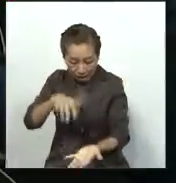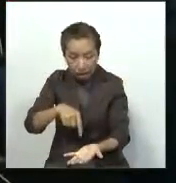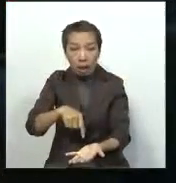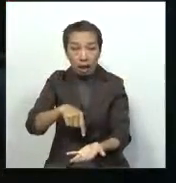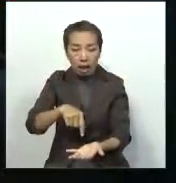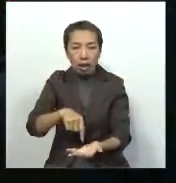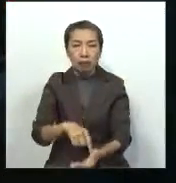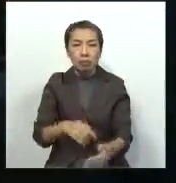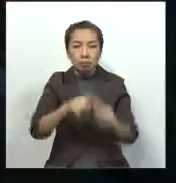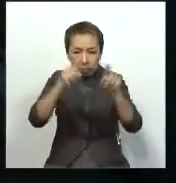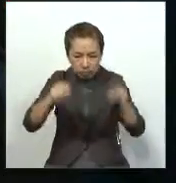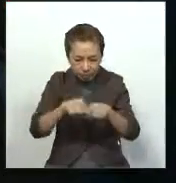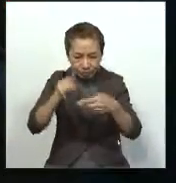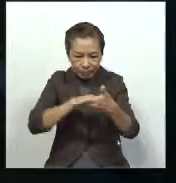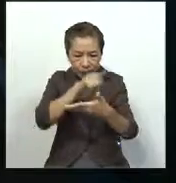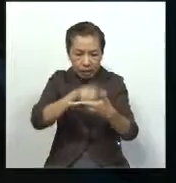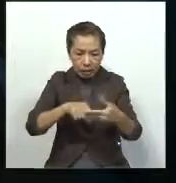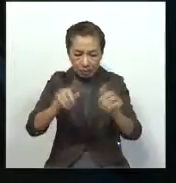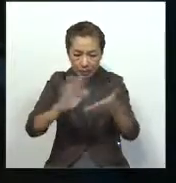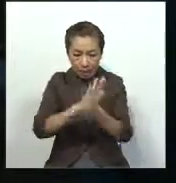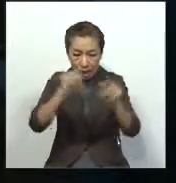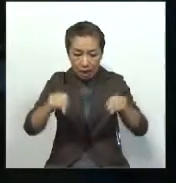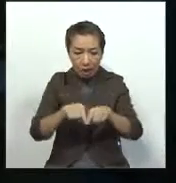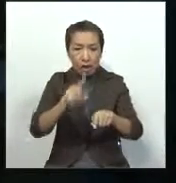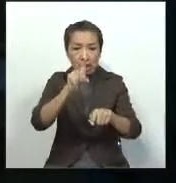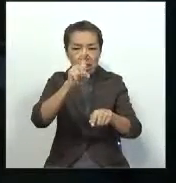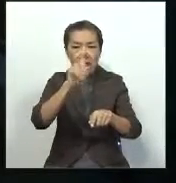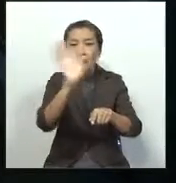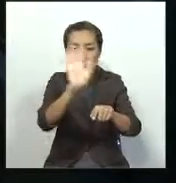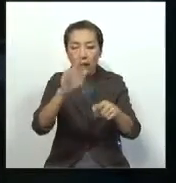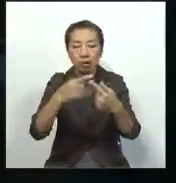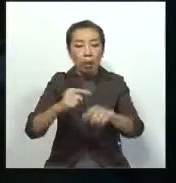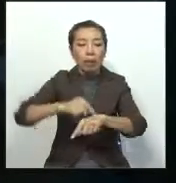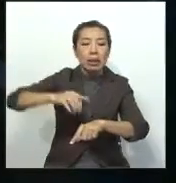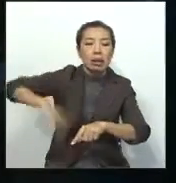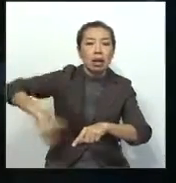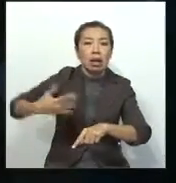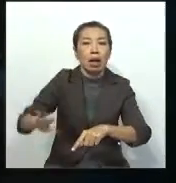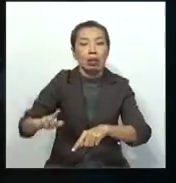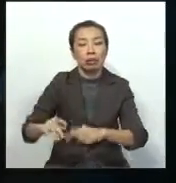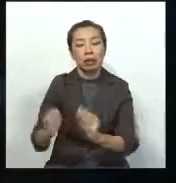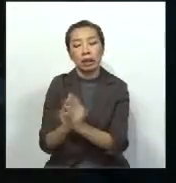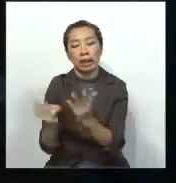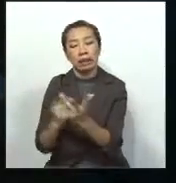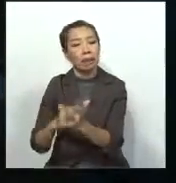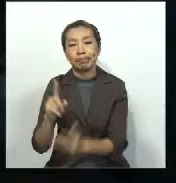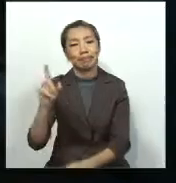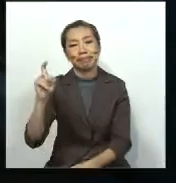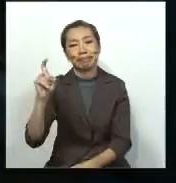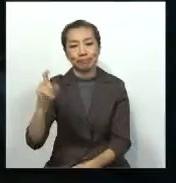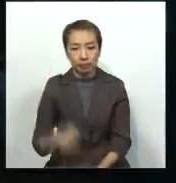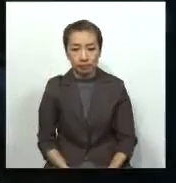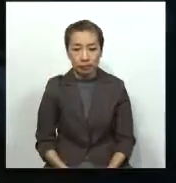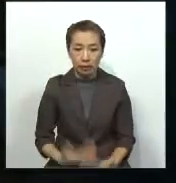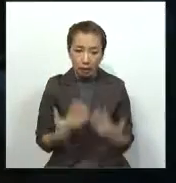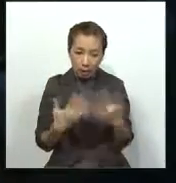ตรเสียนะครับแต่เป็นบัตรที่ส่งมาล่าช้าจึงไม่สามารถนำไปนับคะแนนได้ส่วนที่จะมีการฟ้องร้องให้การเลือกตั้ง